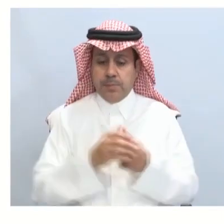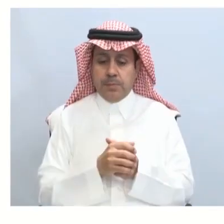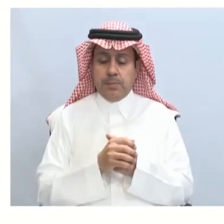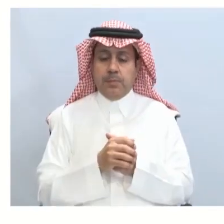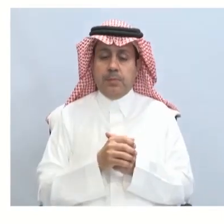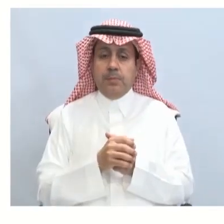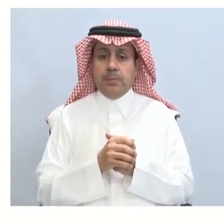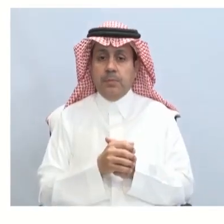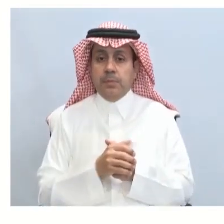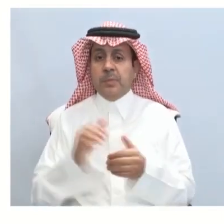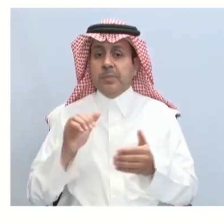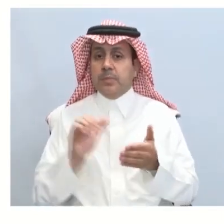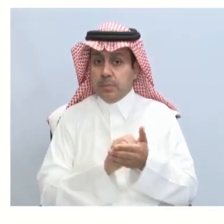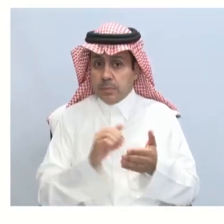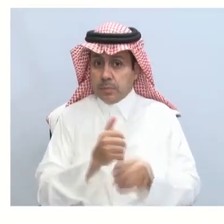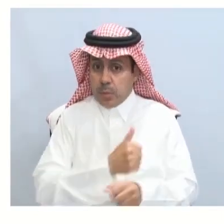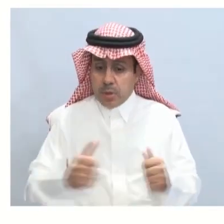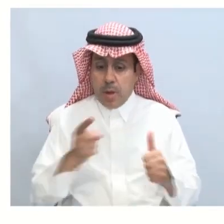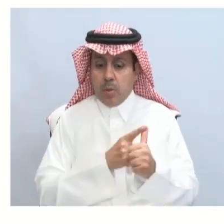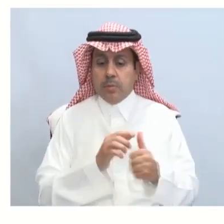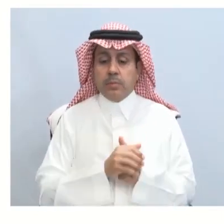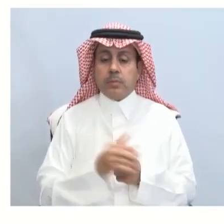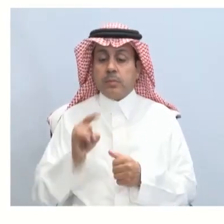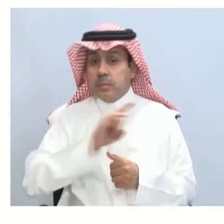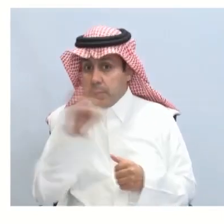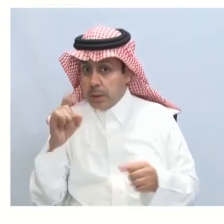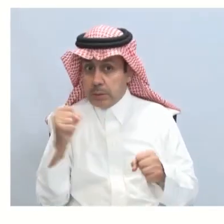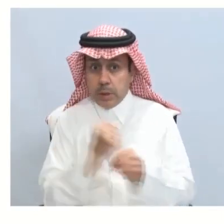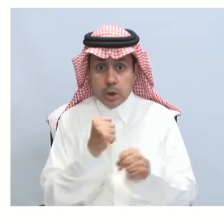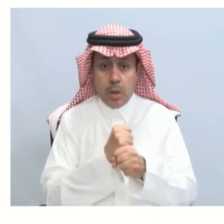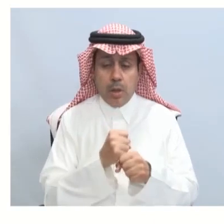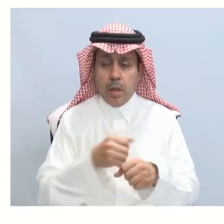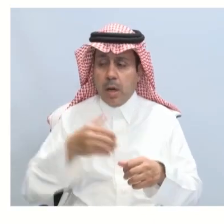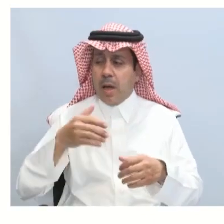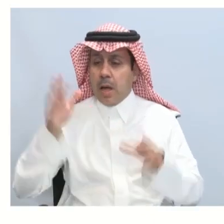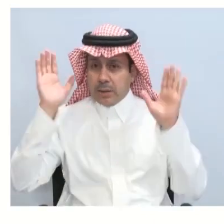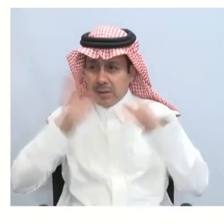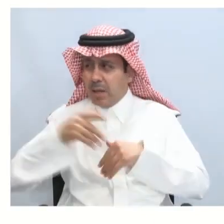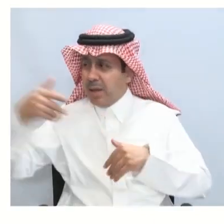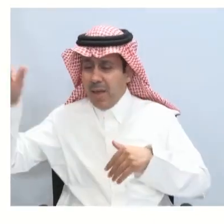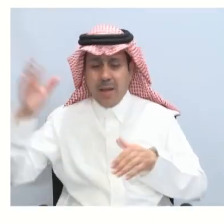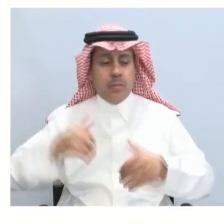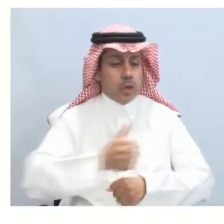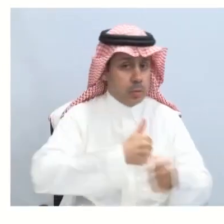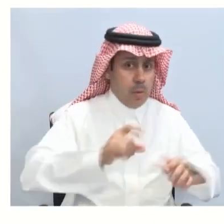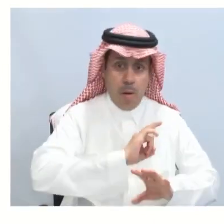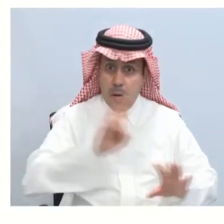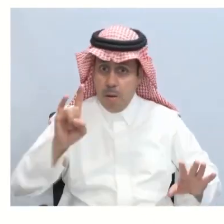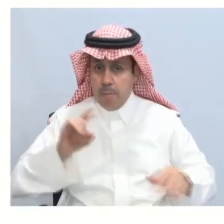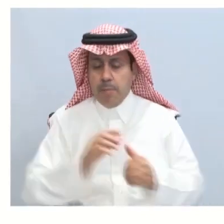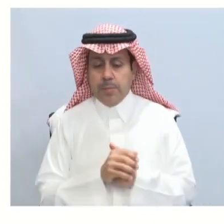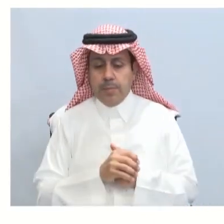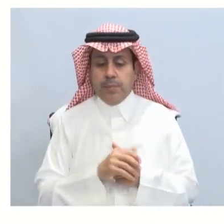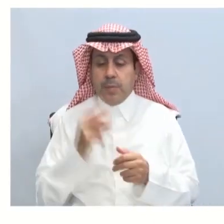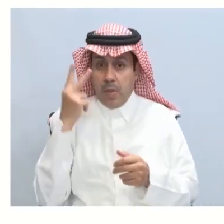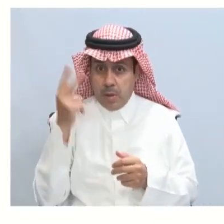متعلقه بالمسابقات هنا الا تشغل عن واجب عن صلاه او غيرها ايضا من هذه الشروط